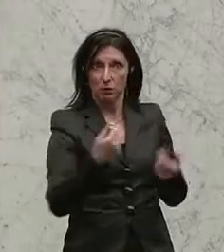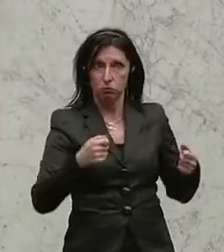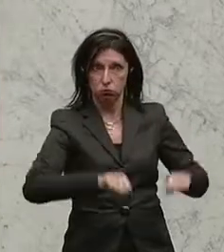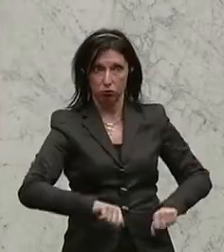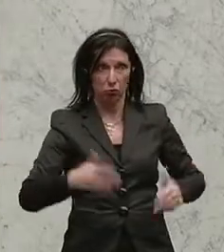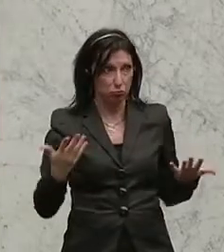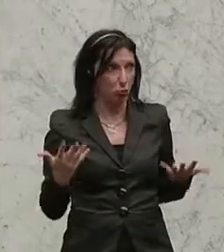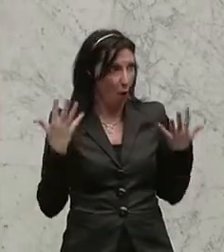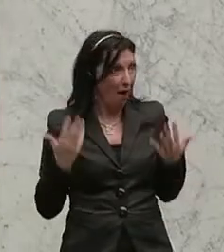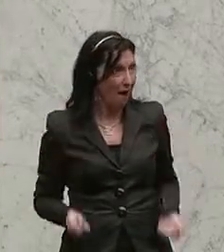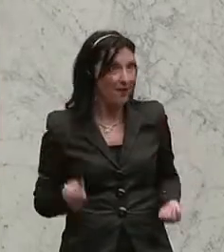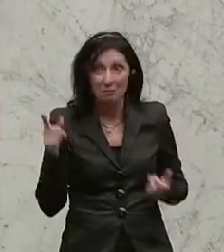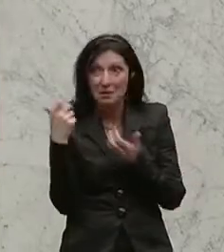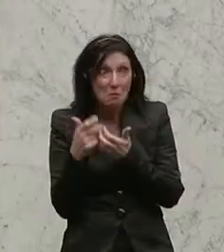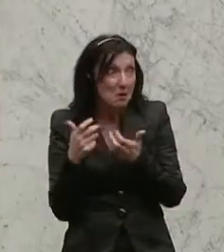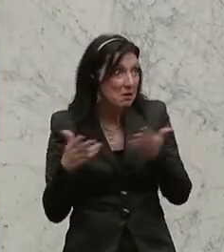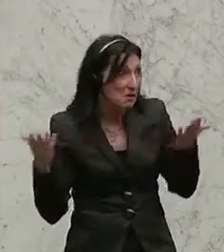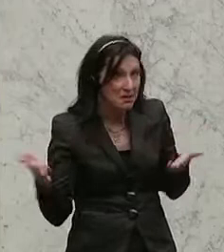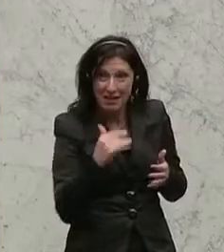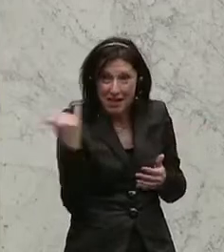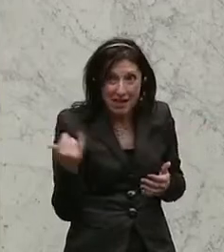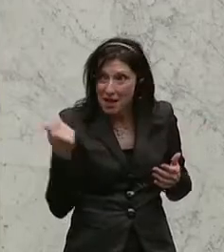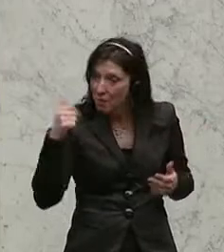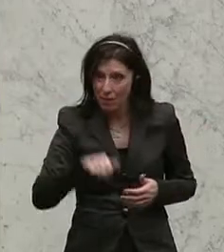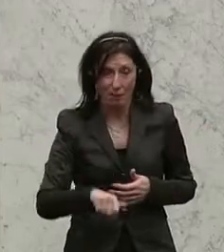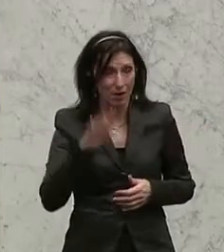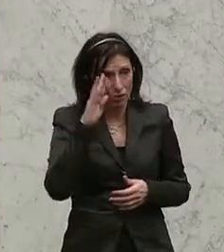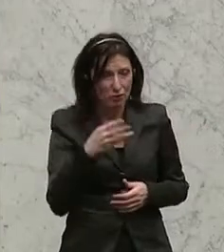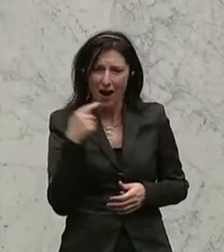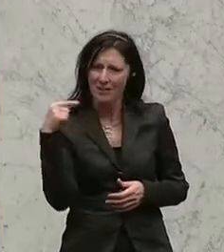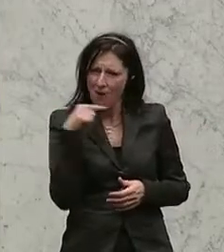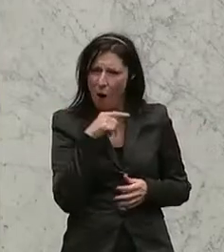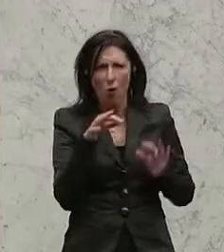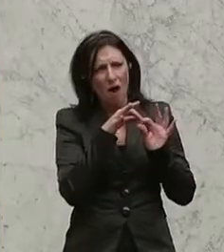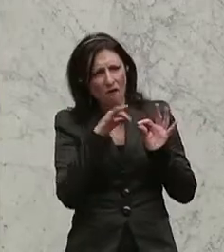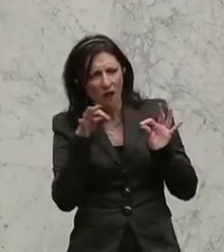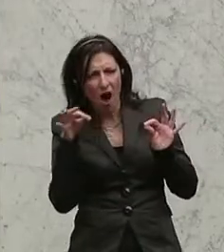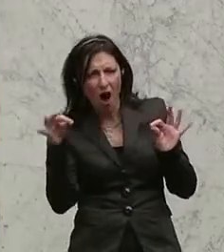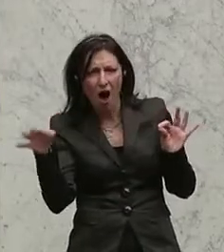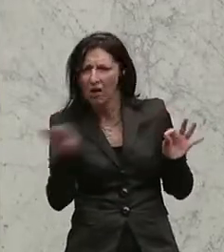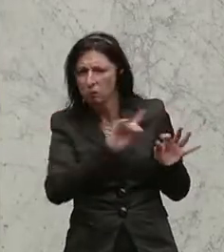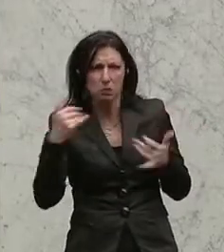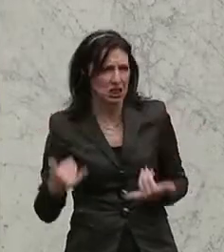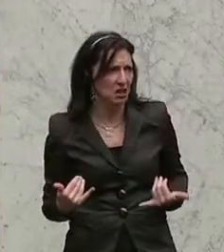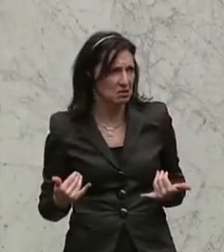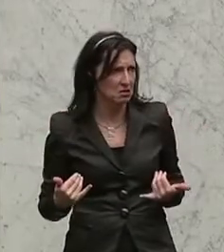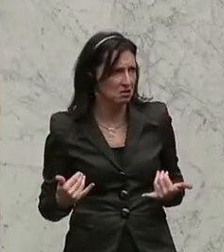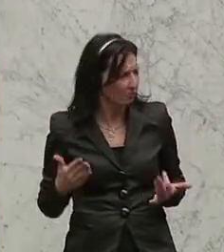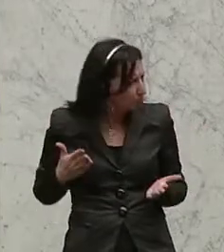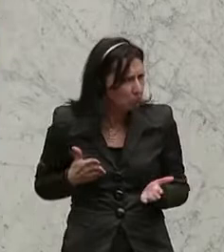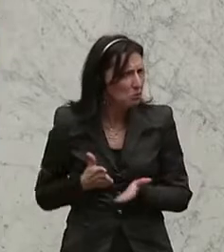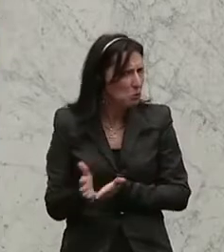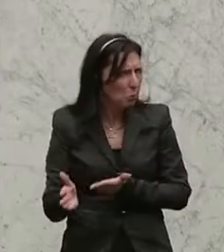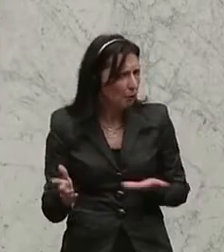ergeben das ist sie waren ja immer alle dabei der schwarz rote faden zieht sich durch bis heute und